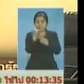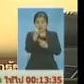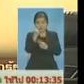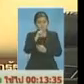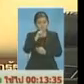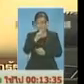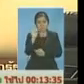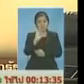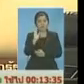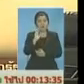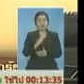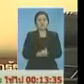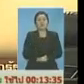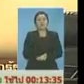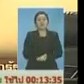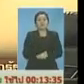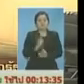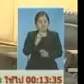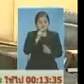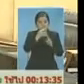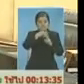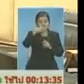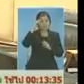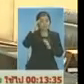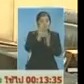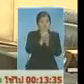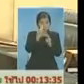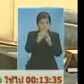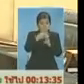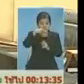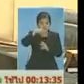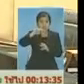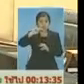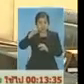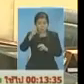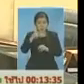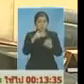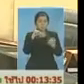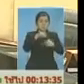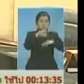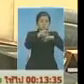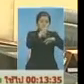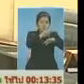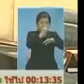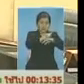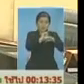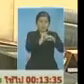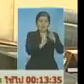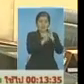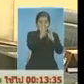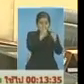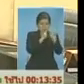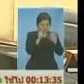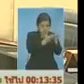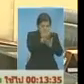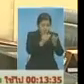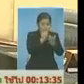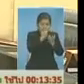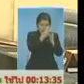ได้พงษ์สภัทรเนี่ยเขาไม่เมื่อเป็นประธานพิจารณาครั้งแรกเขาเห็นลาย